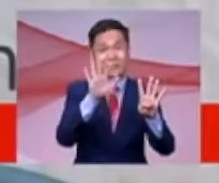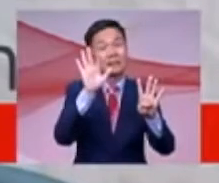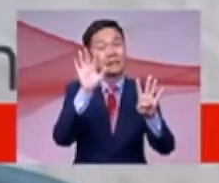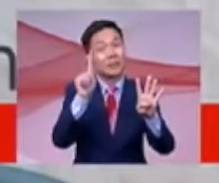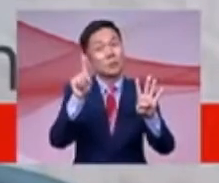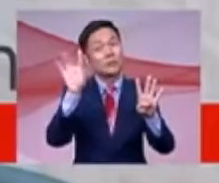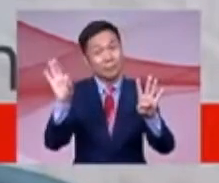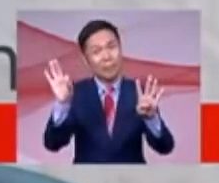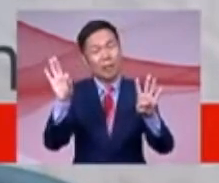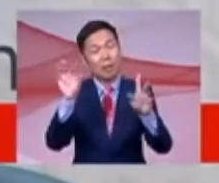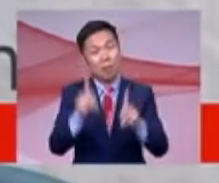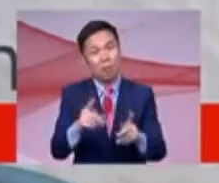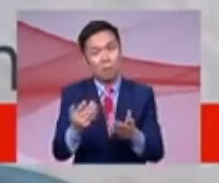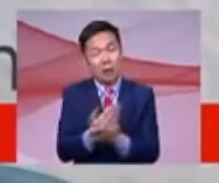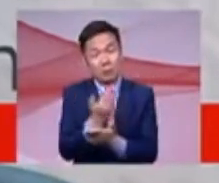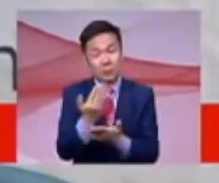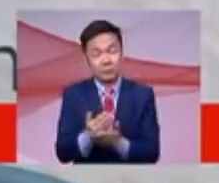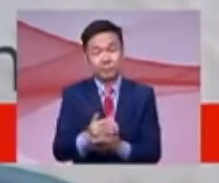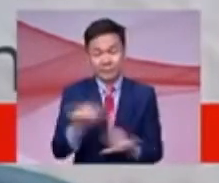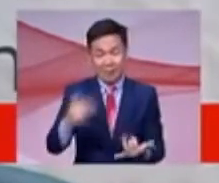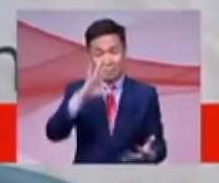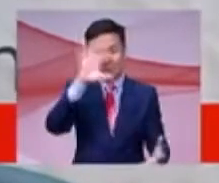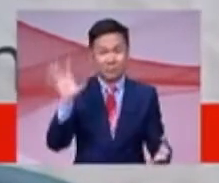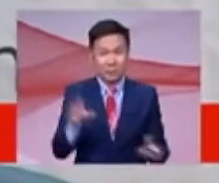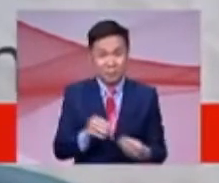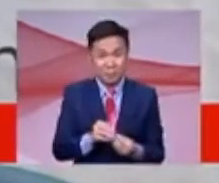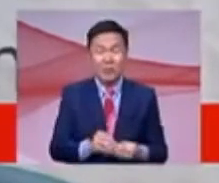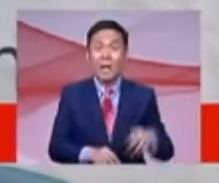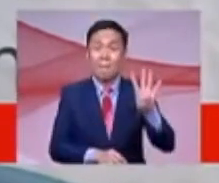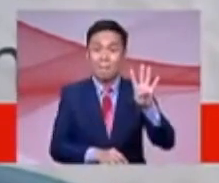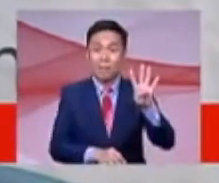4,519 kes. Jumlah kes kumulatif ialah